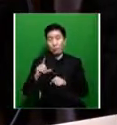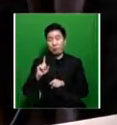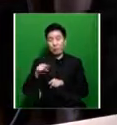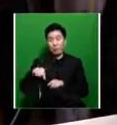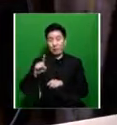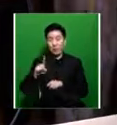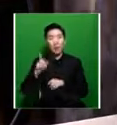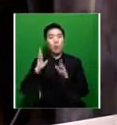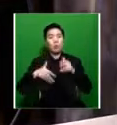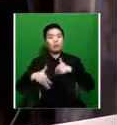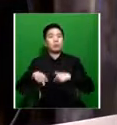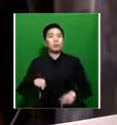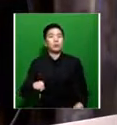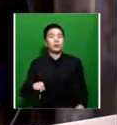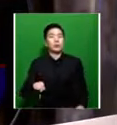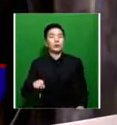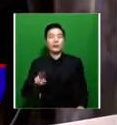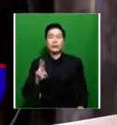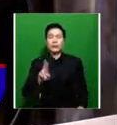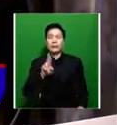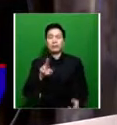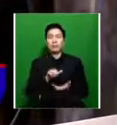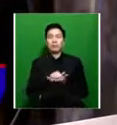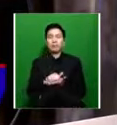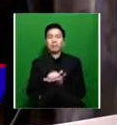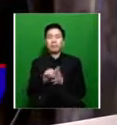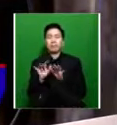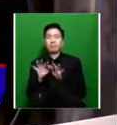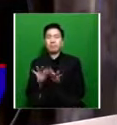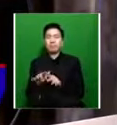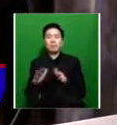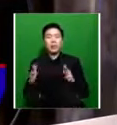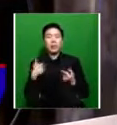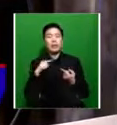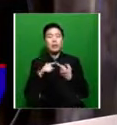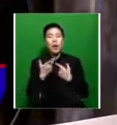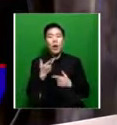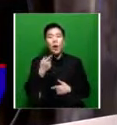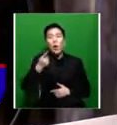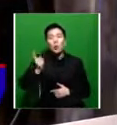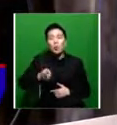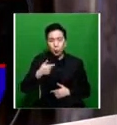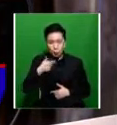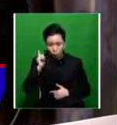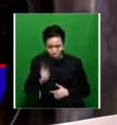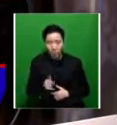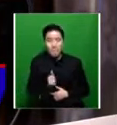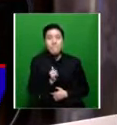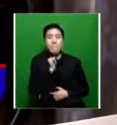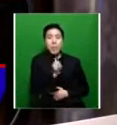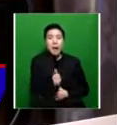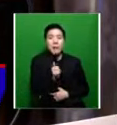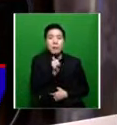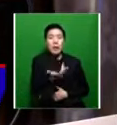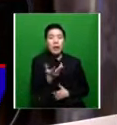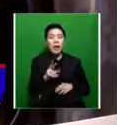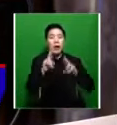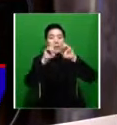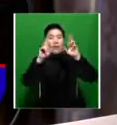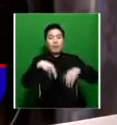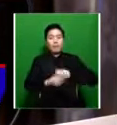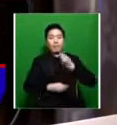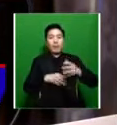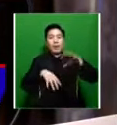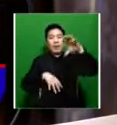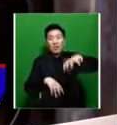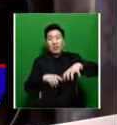ซึ่งพี่น้องประชาชนเนี่ยไปใช้บริการนะครับที่ผมใช้คำว่ายังคงจำเป็นต้องเปิดนะครับเช่นห้างสรรพสินค้